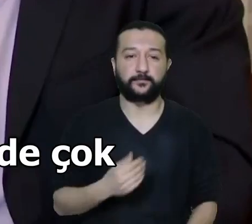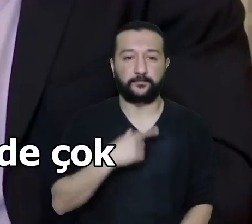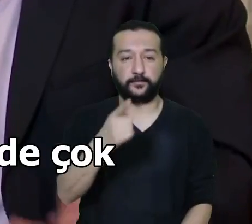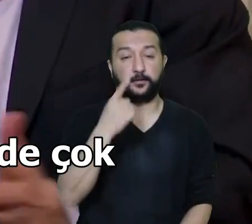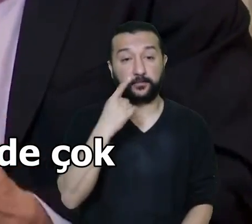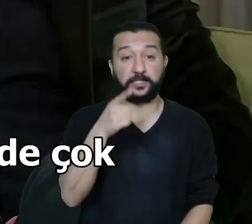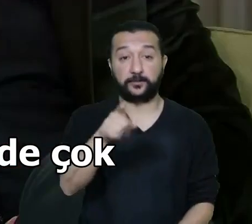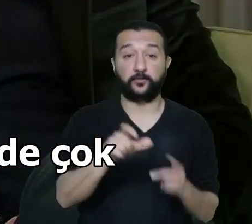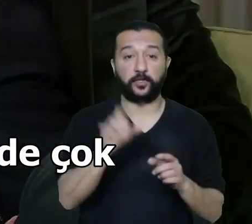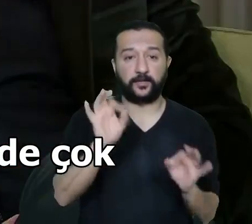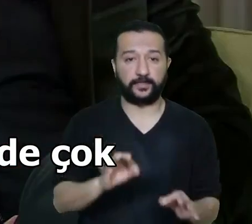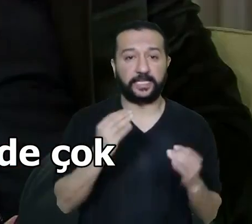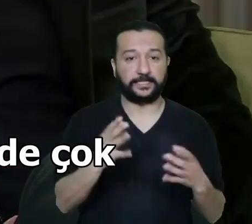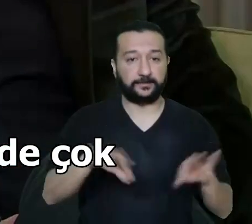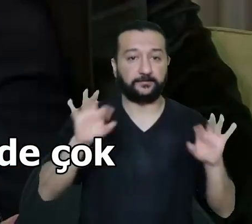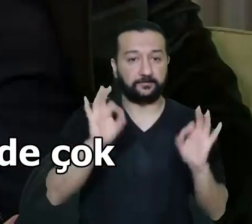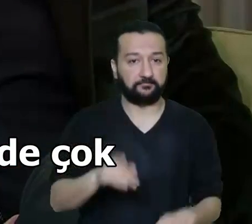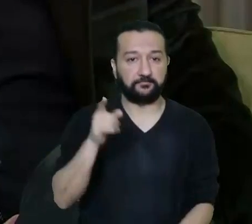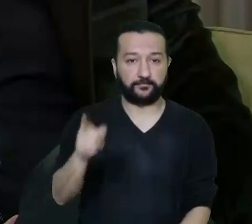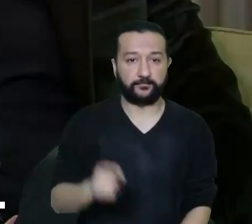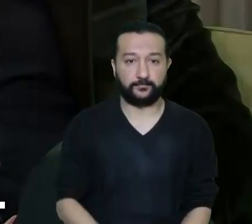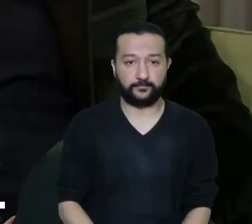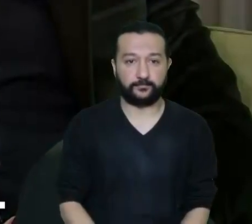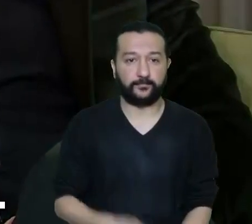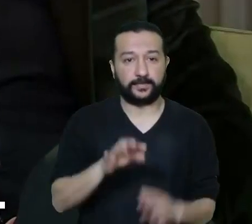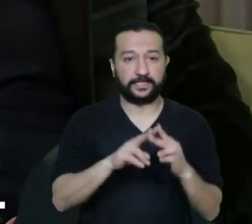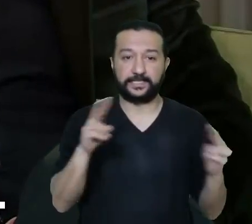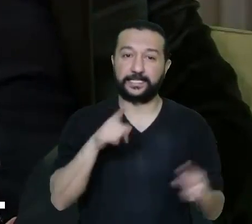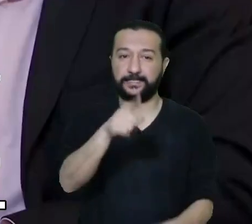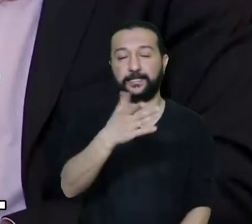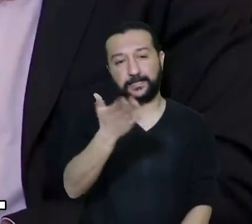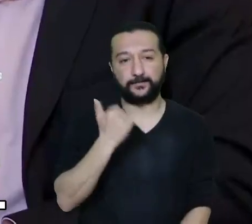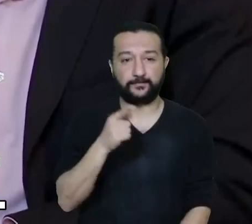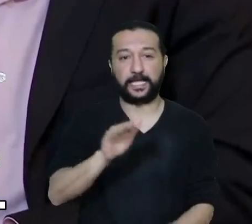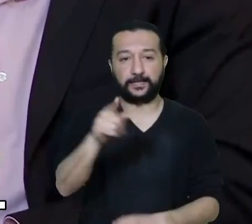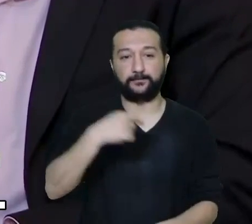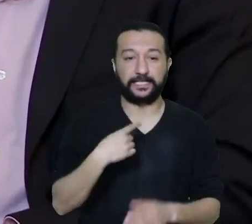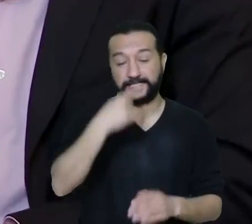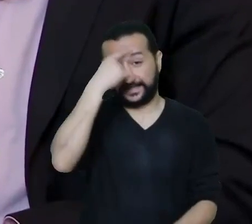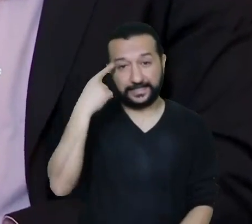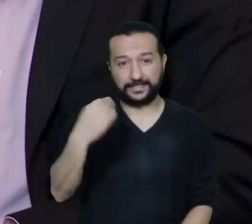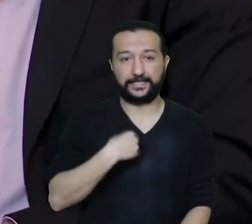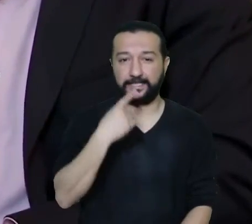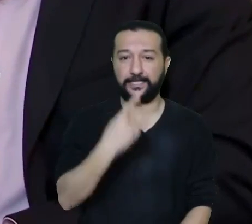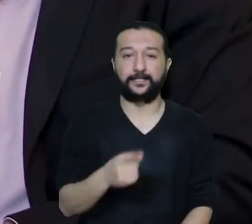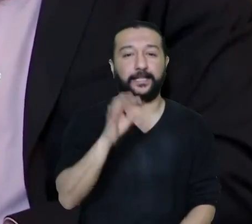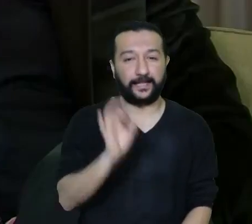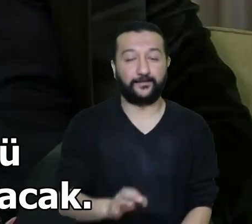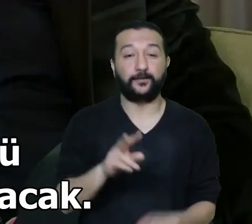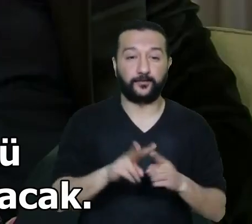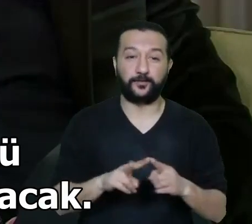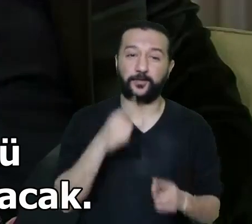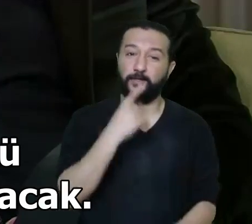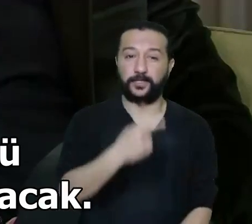Ya ona bakarsan Şükrü Efendi de çok iyi hazırlanmış yani. Sıra sende Biricik, hadi. Hayatım, bana şans dile. Evet